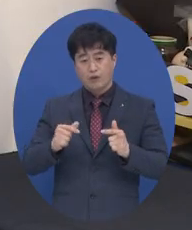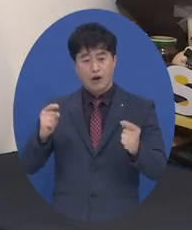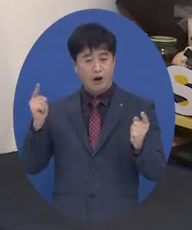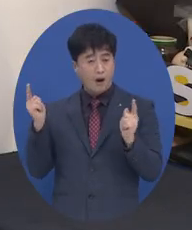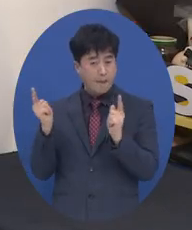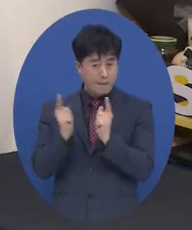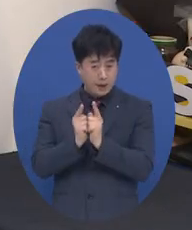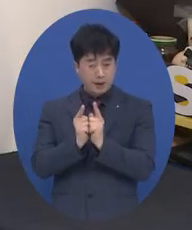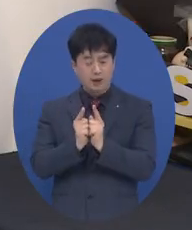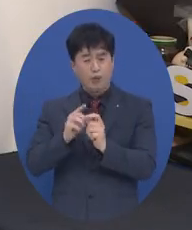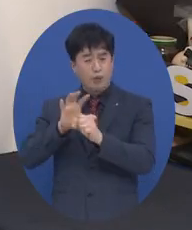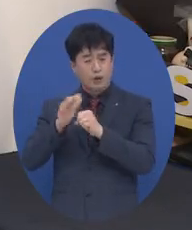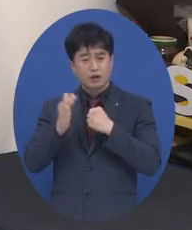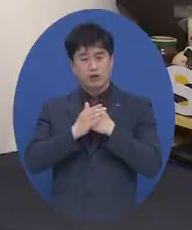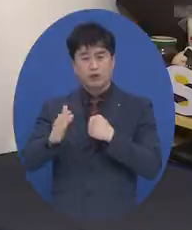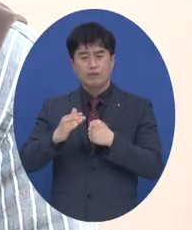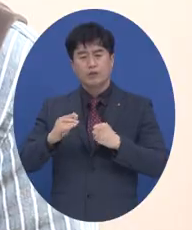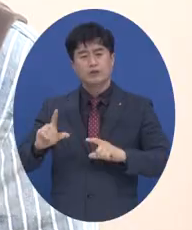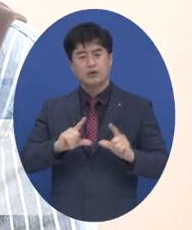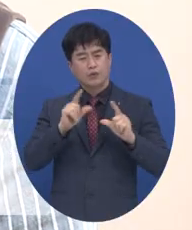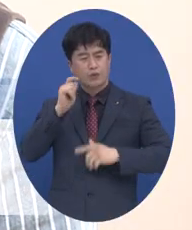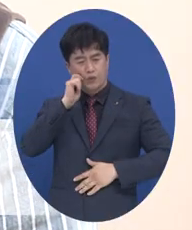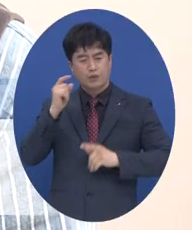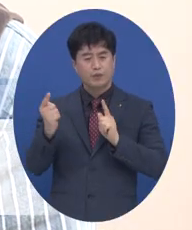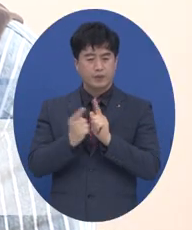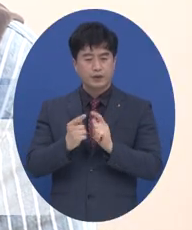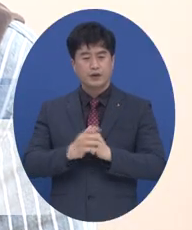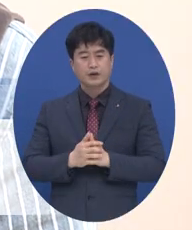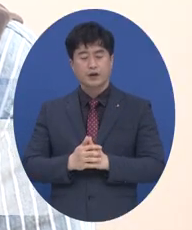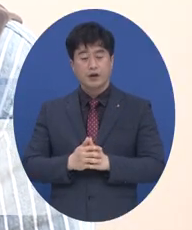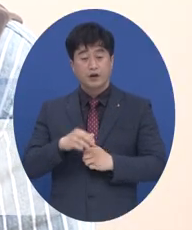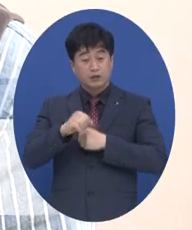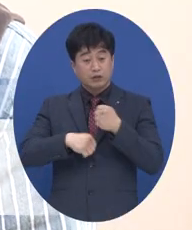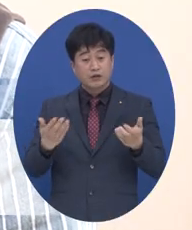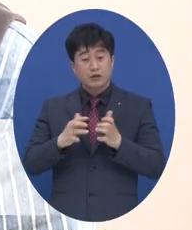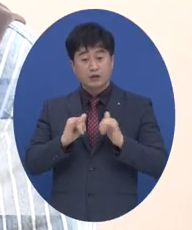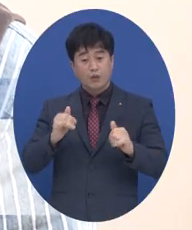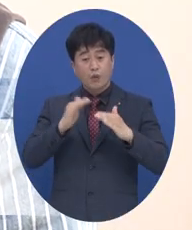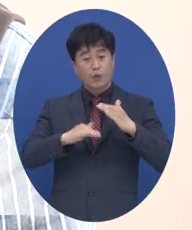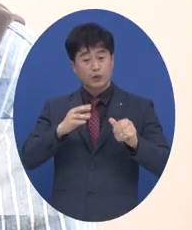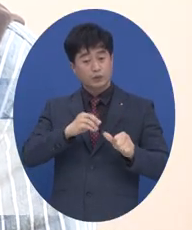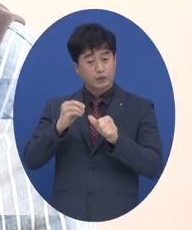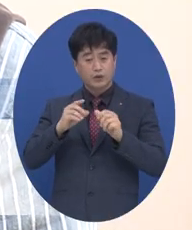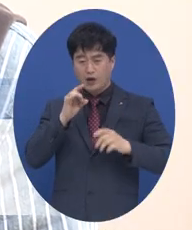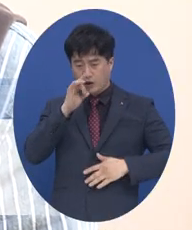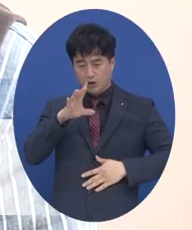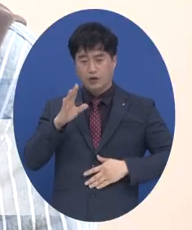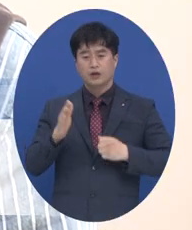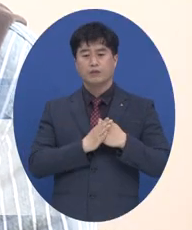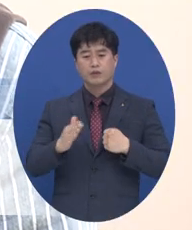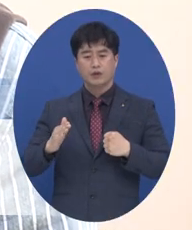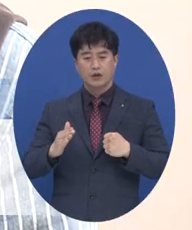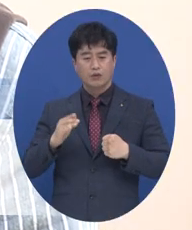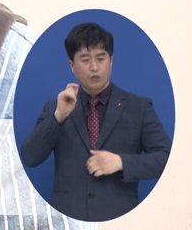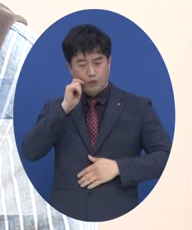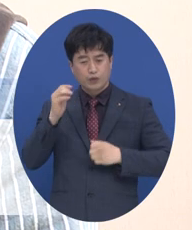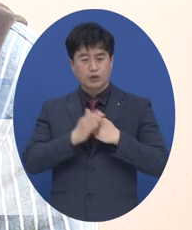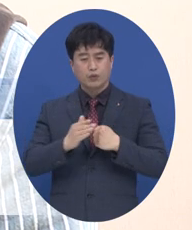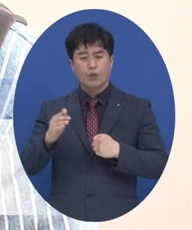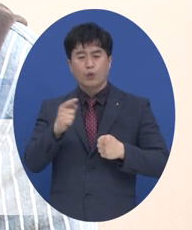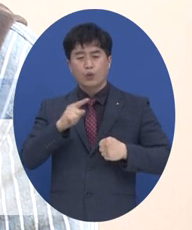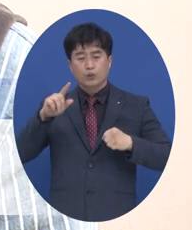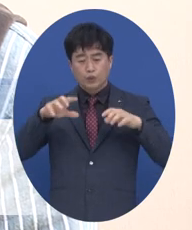생활고를 겪게 됐습니다 프리랜서는 정식 채용이 안 되니까 음 정식 퇴원이 어려우니까